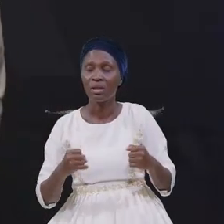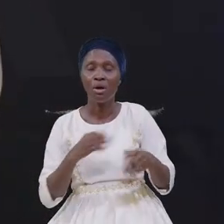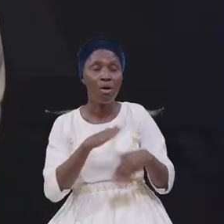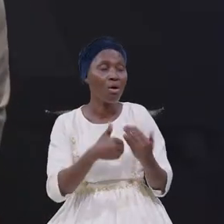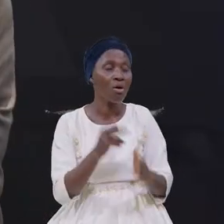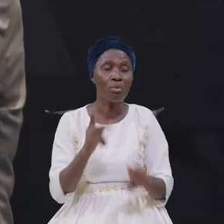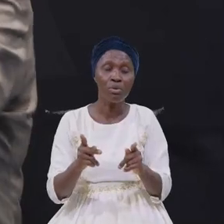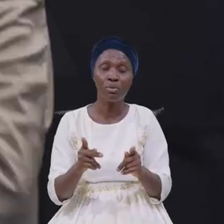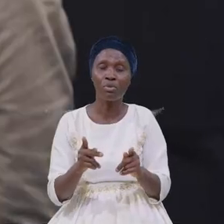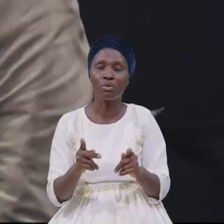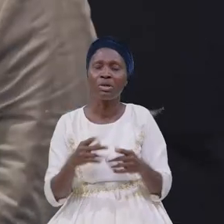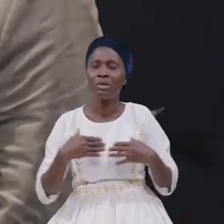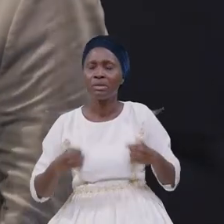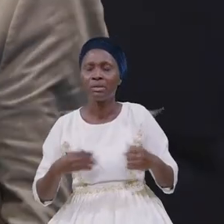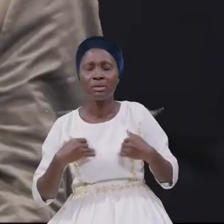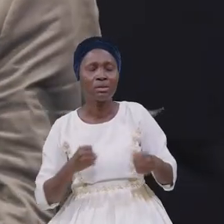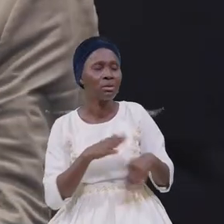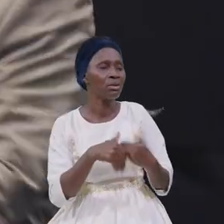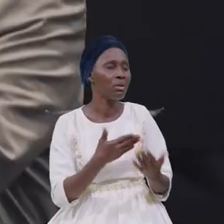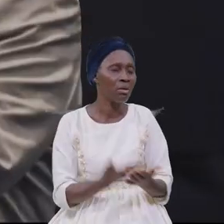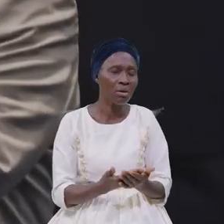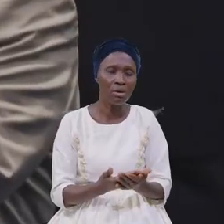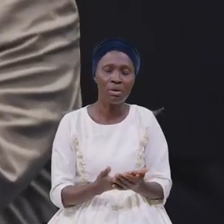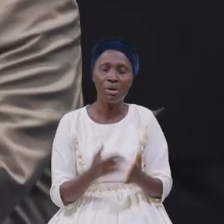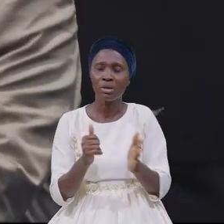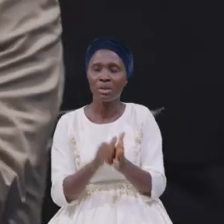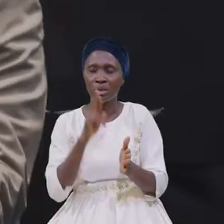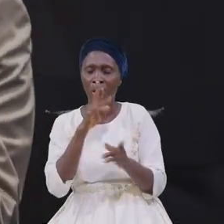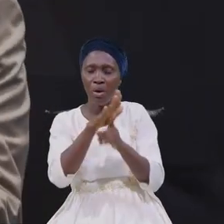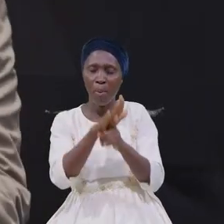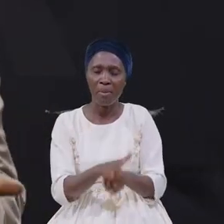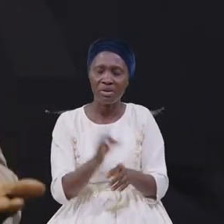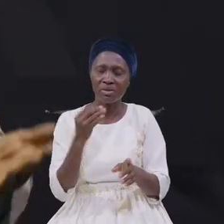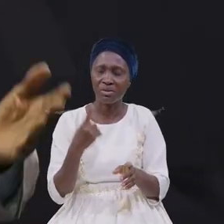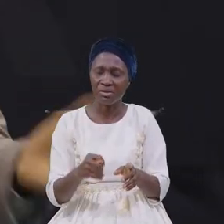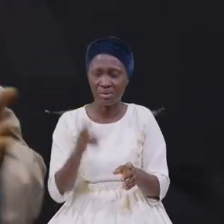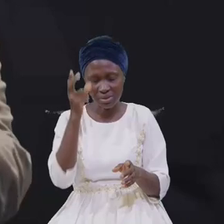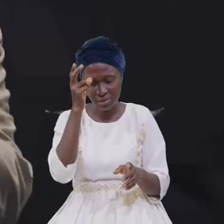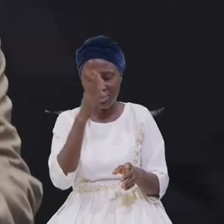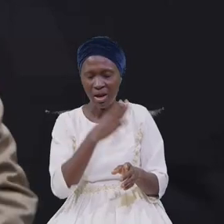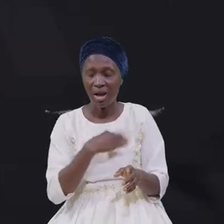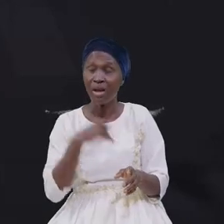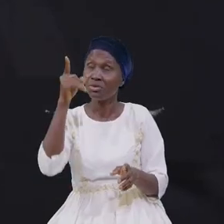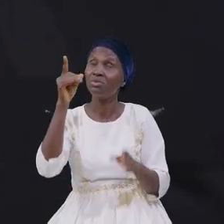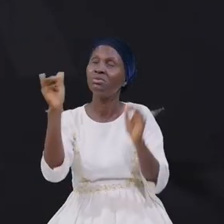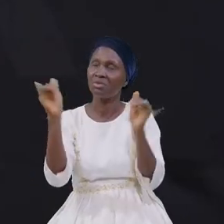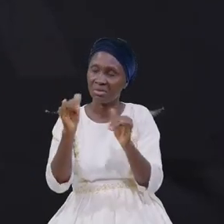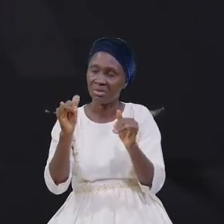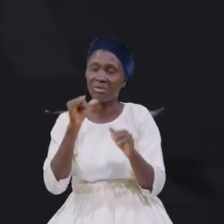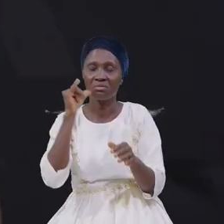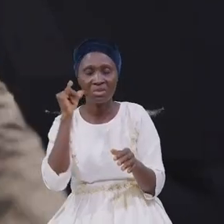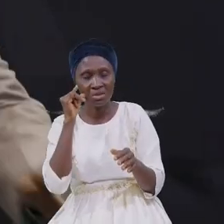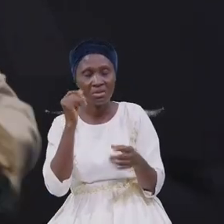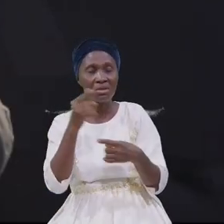exception, guérissant tous ceux qui sont opprimés par le diable, et tu es le même hier, aujourd'hui